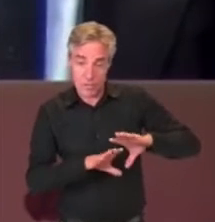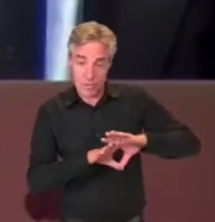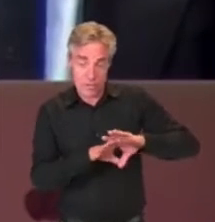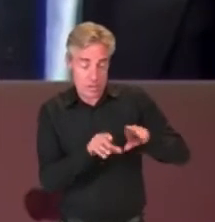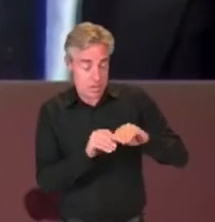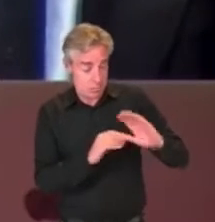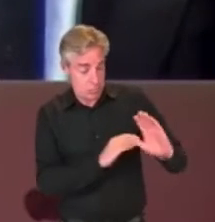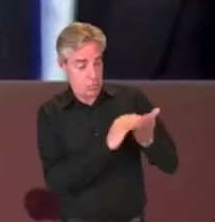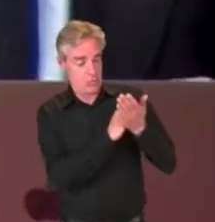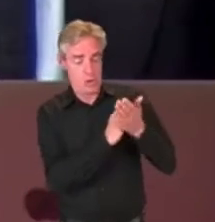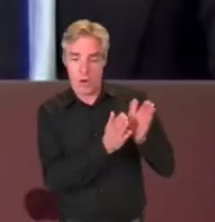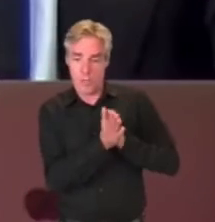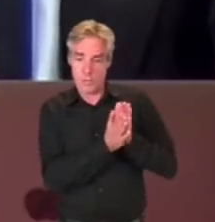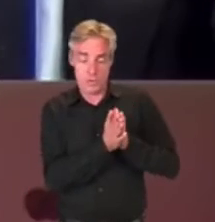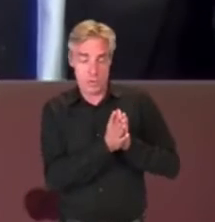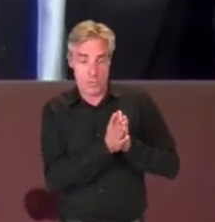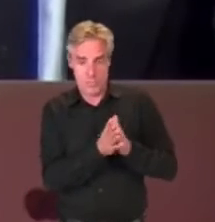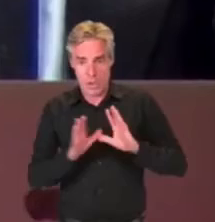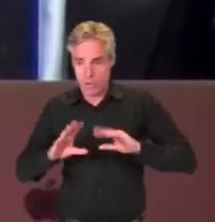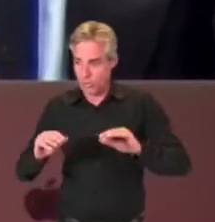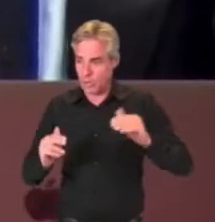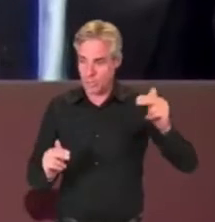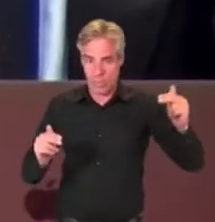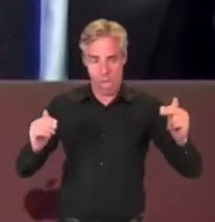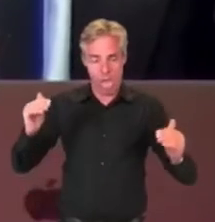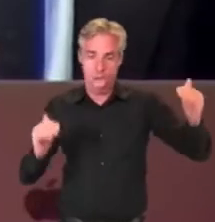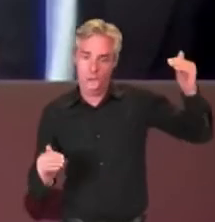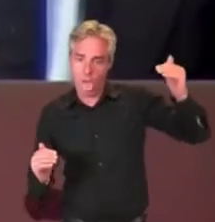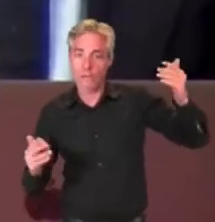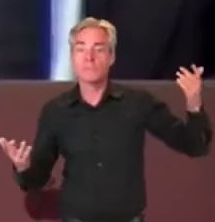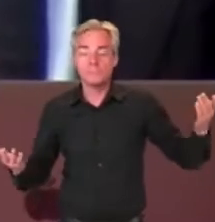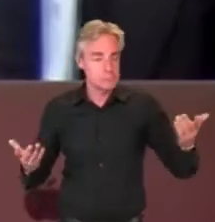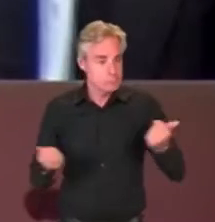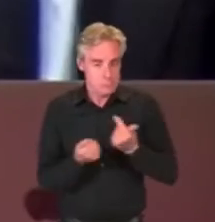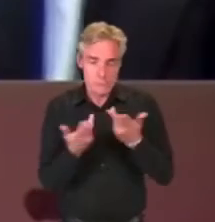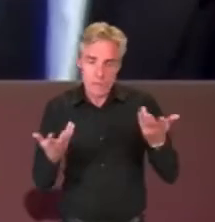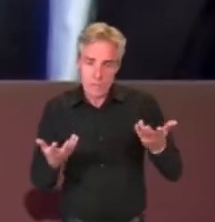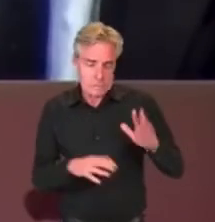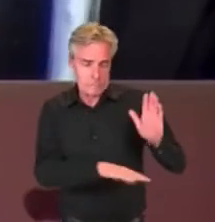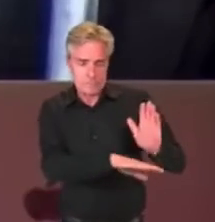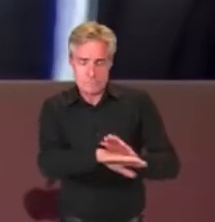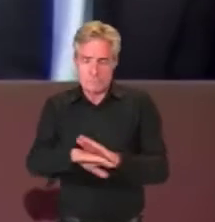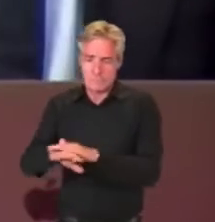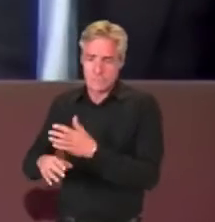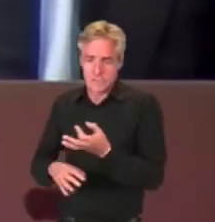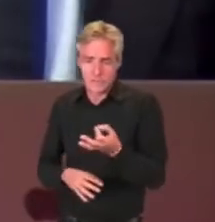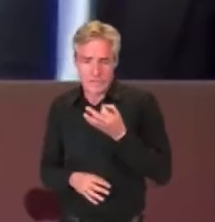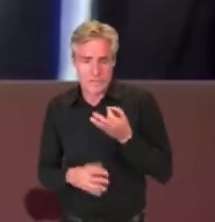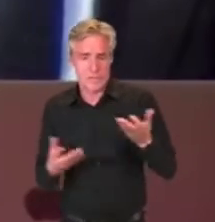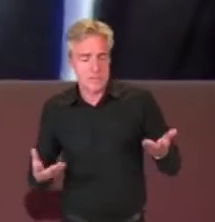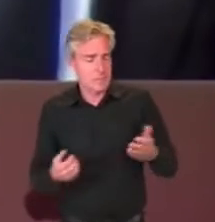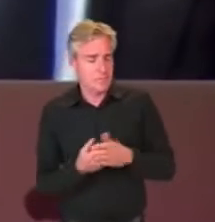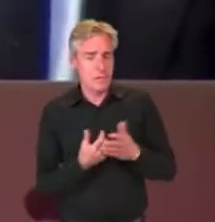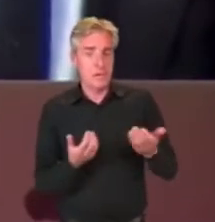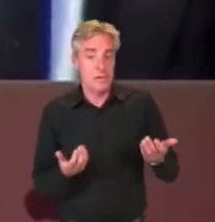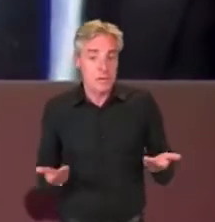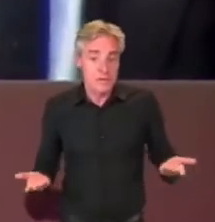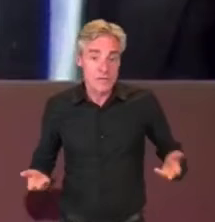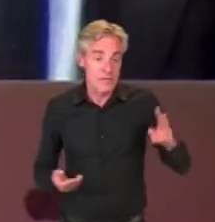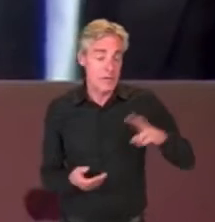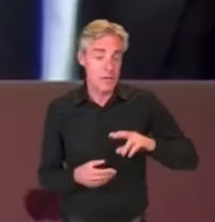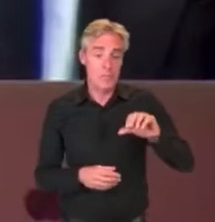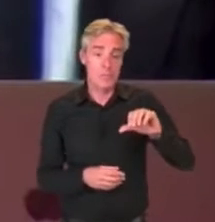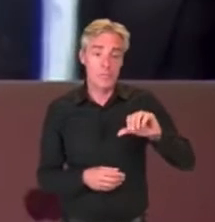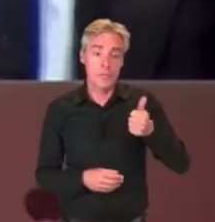réalité du terrain. En effet, depuis plusieurs semaines, j'avais alerté lors du précédent conseil, mais maintenant on est en plein dedans. Depuis le